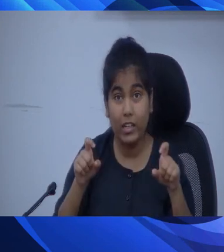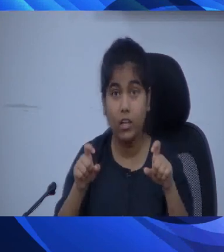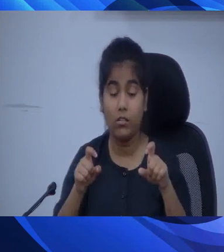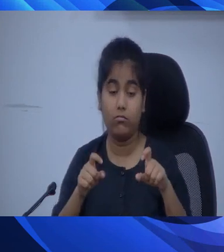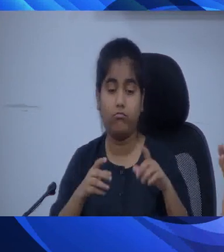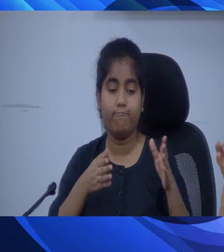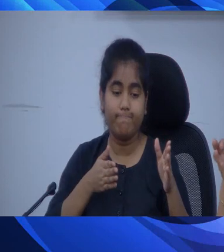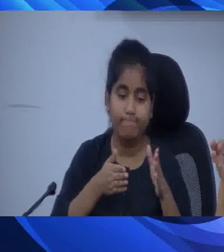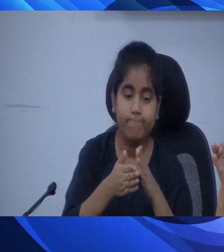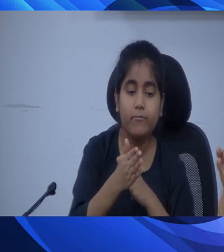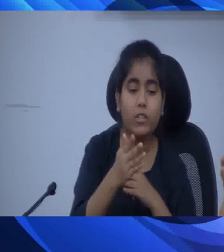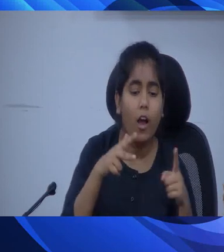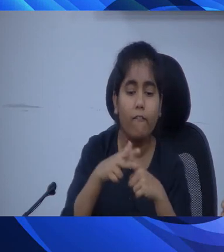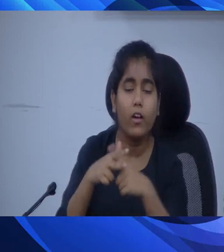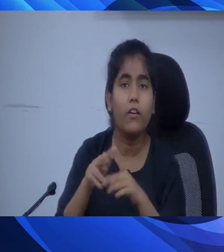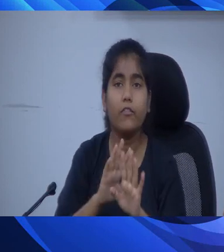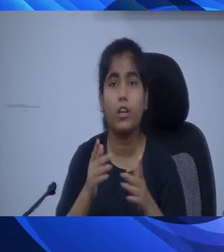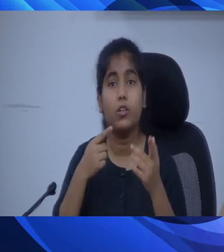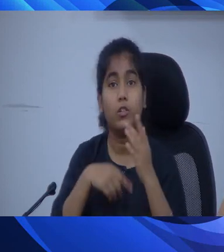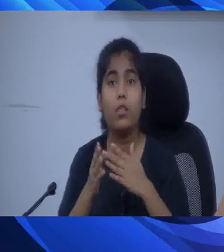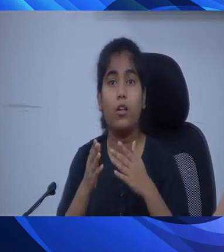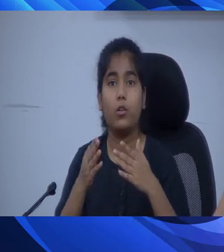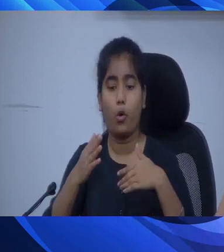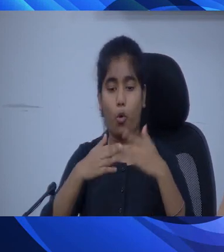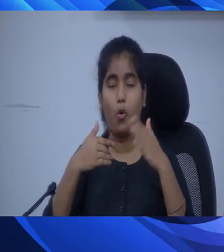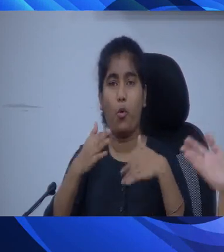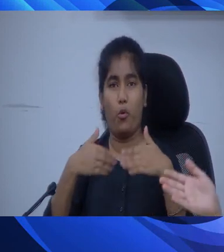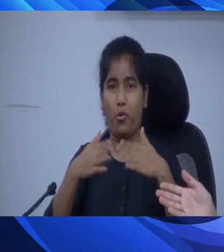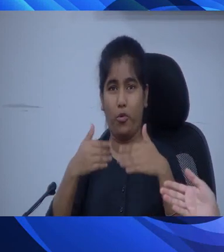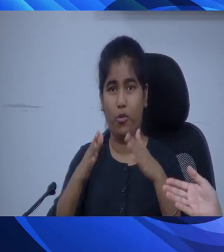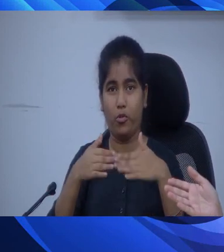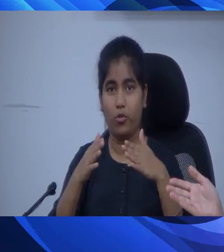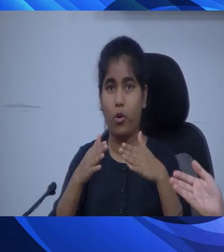का होना चाहिए? तो वेल लिट होना चाहिए, उसमें ऑब्स्ट्रक्शंस नहीं होनी चाहिए. उसके अंदर जो